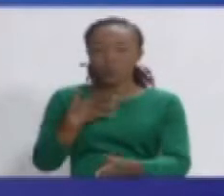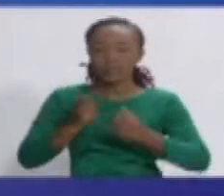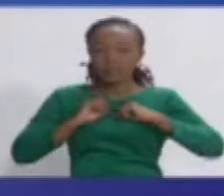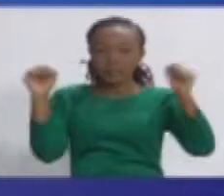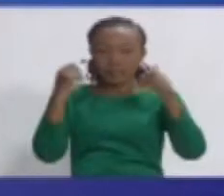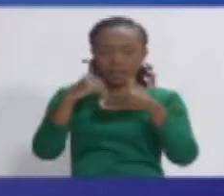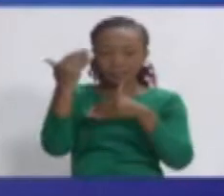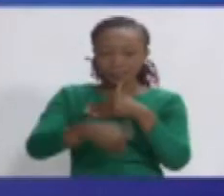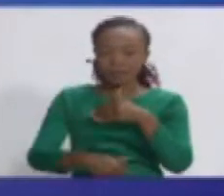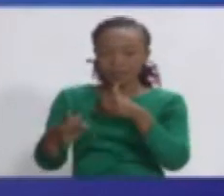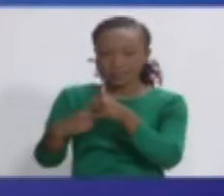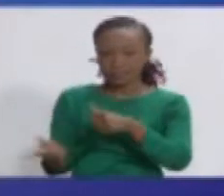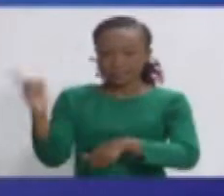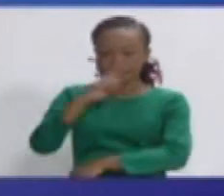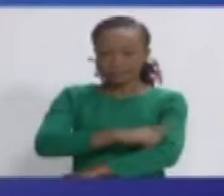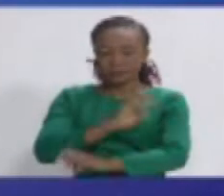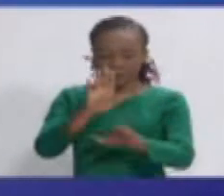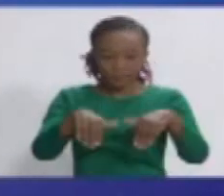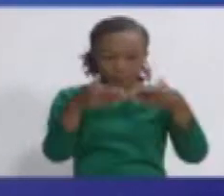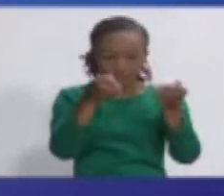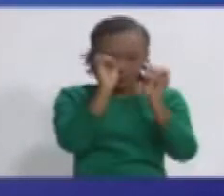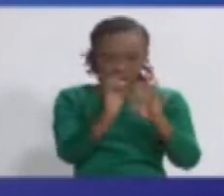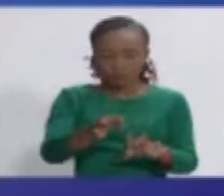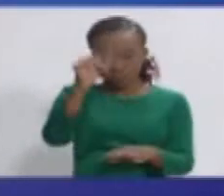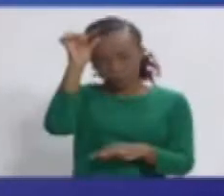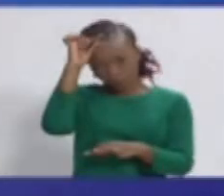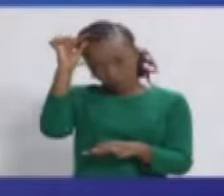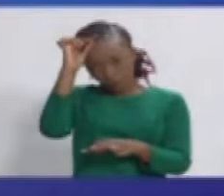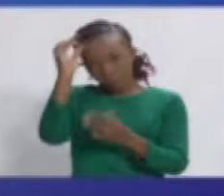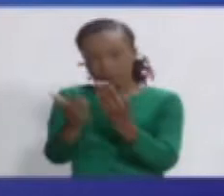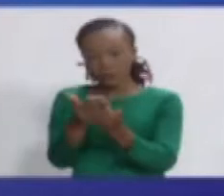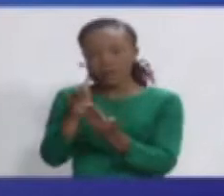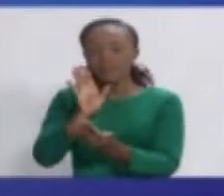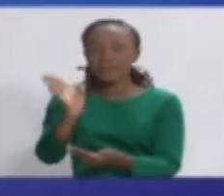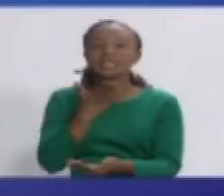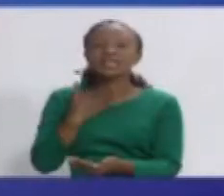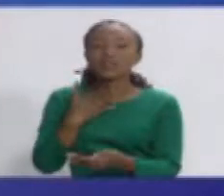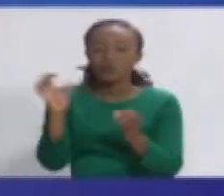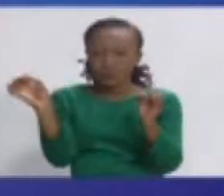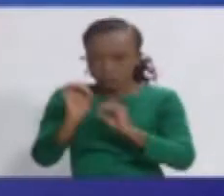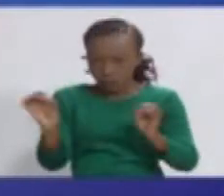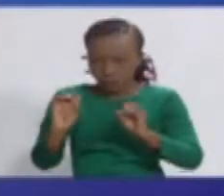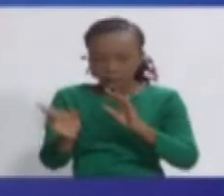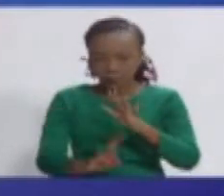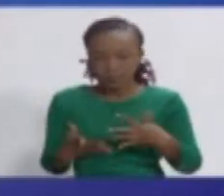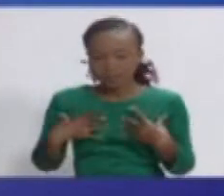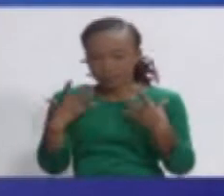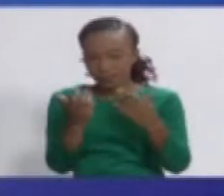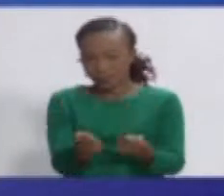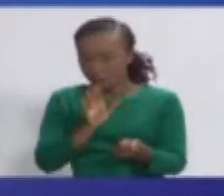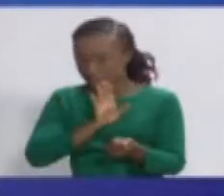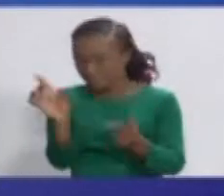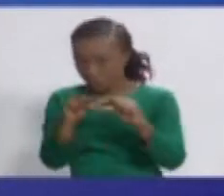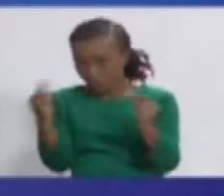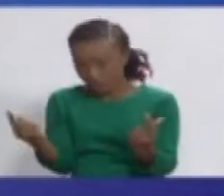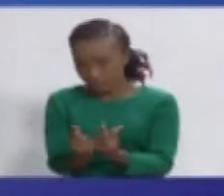ya makataa ya siku saba kutolewa iwapo serikali haitashughulikia matakwa hayo. Hata hivyo, wizara ya afya kwa upande